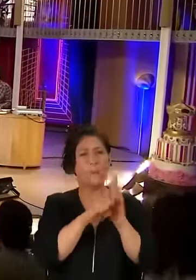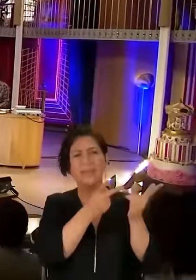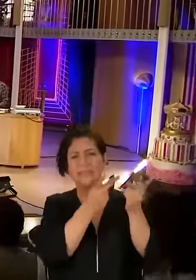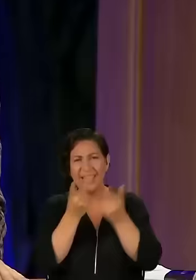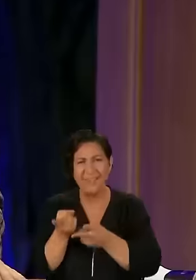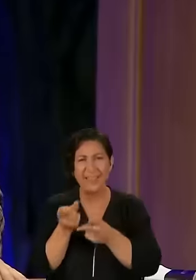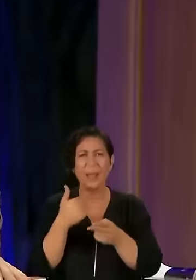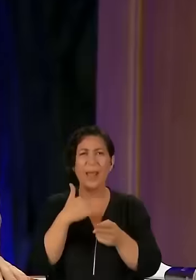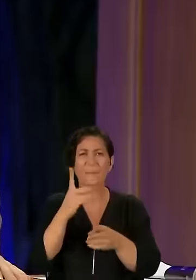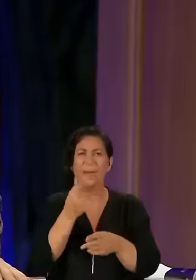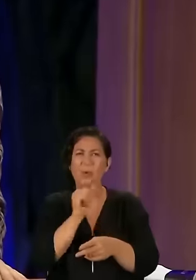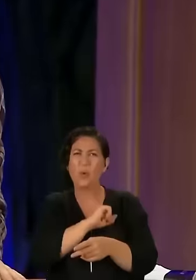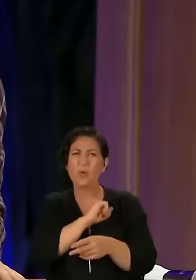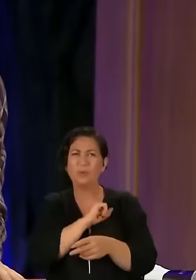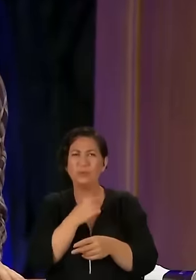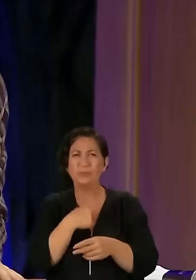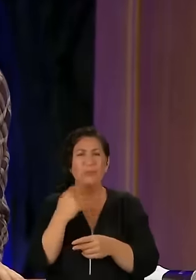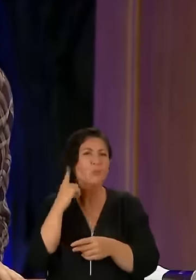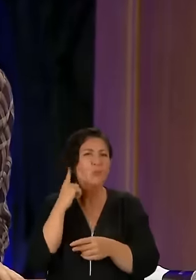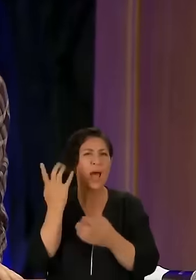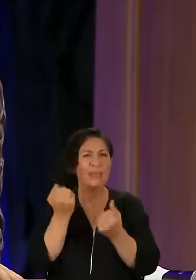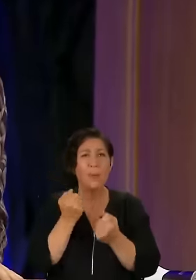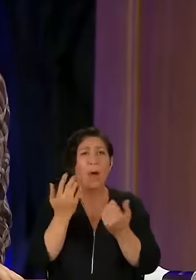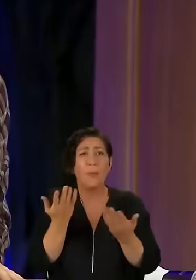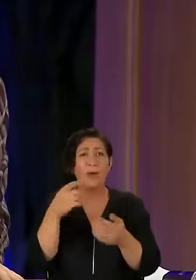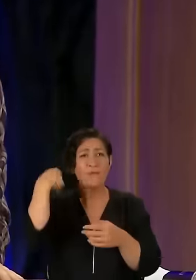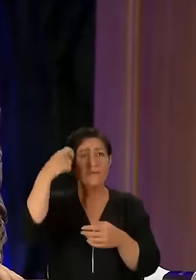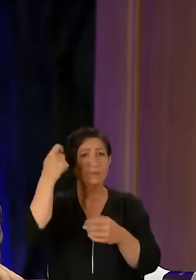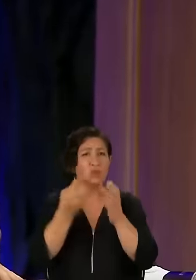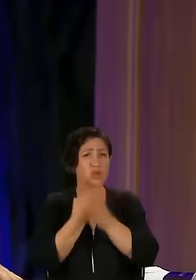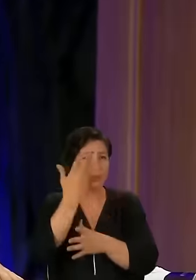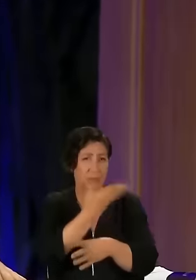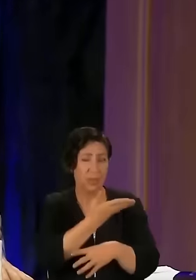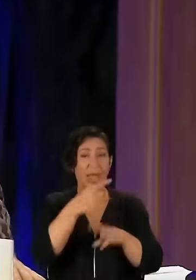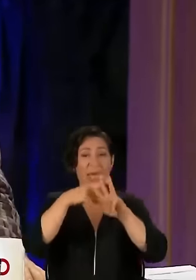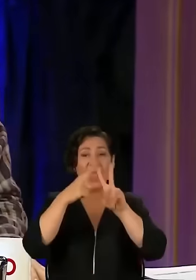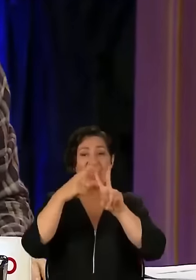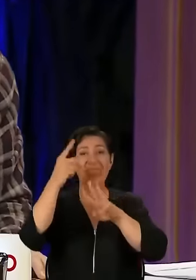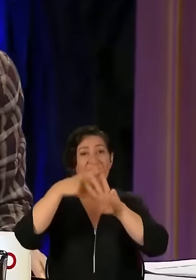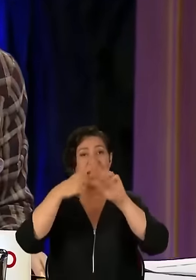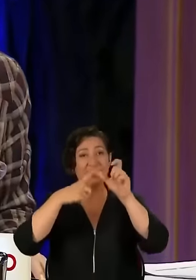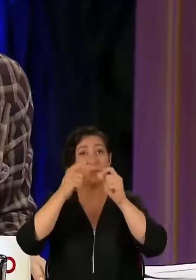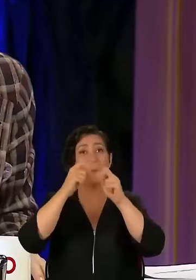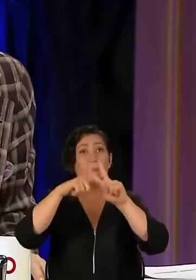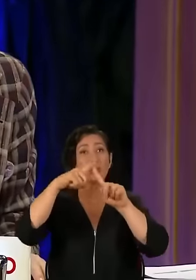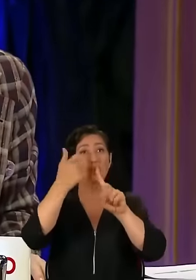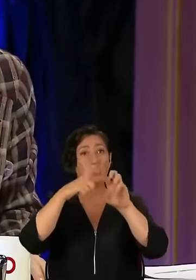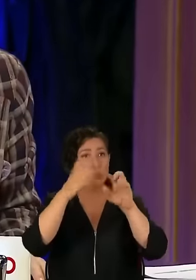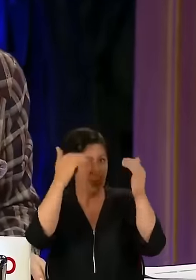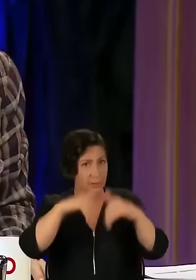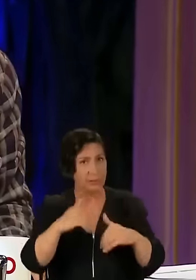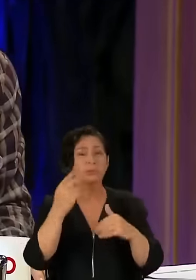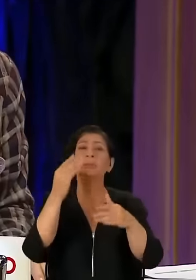çağırdık. Galiba benden çekiniyormuş. Aldığım istihbarat o yönde. Halbuki filmi çıkmıştı. Gelsin programa bakalım tanıtımı dedik. Tanıtımı yapılacak.